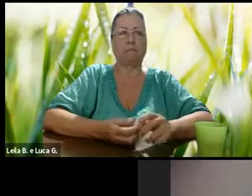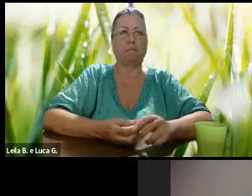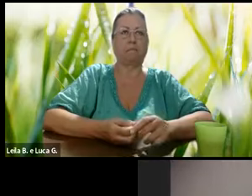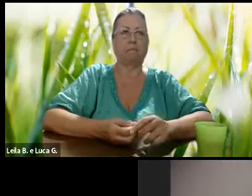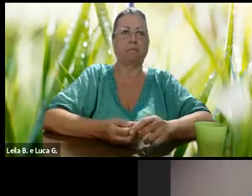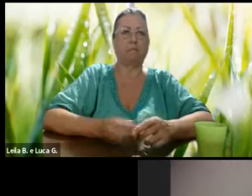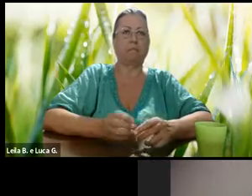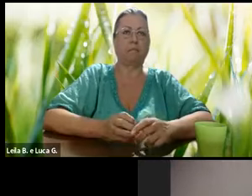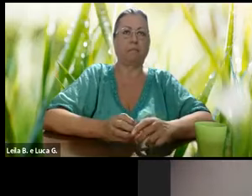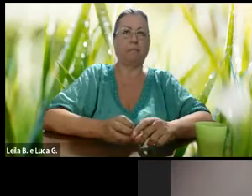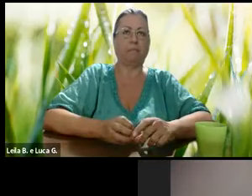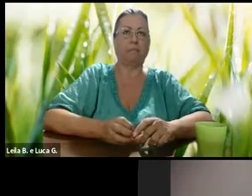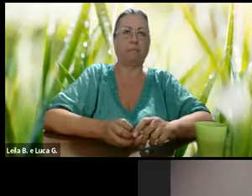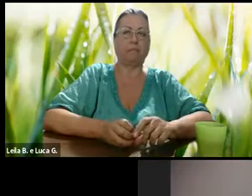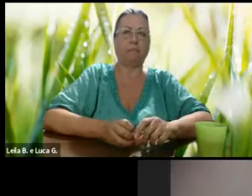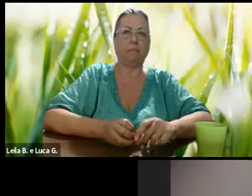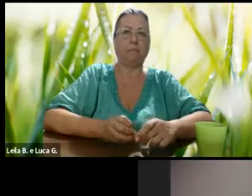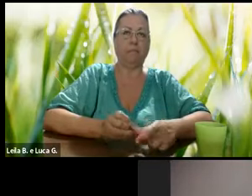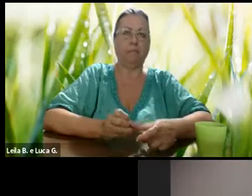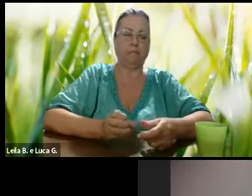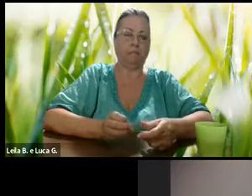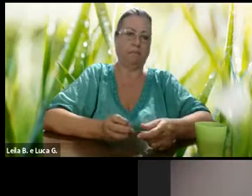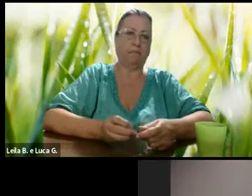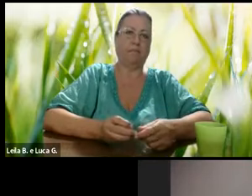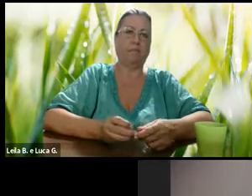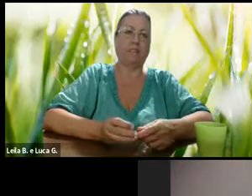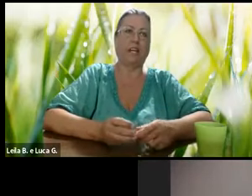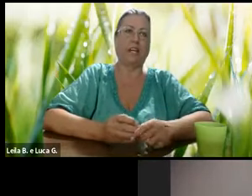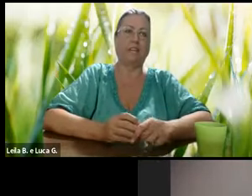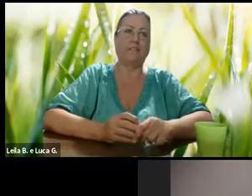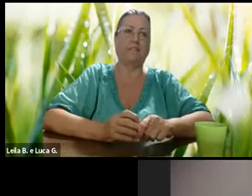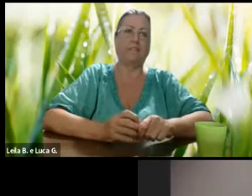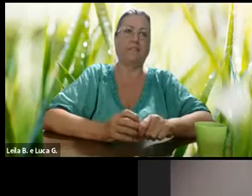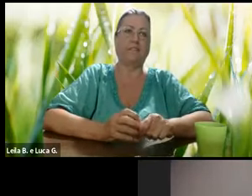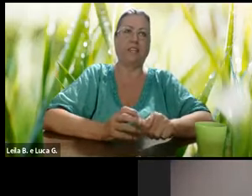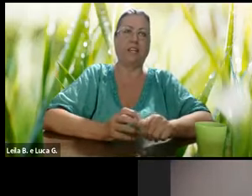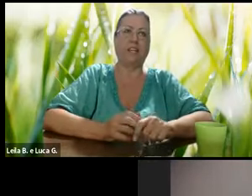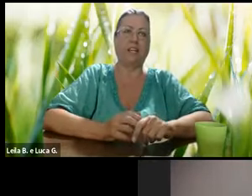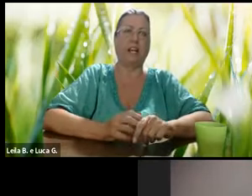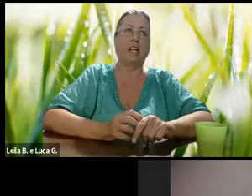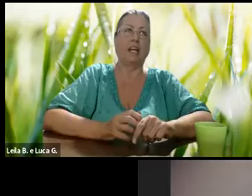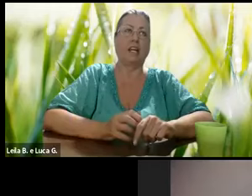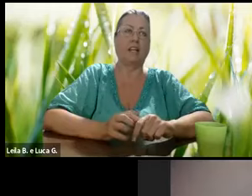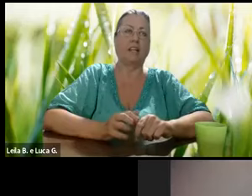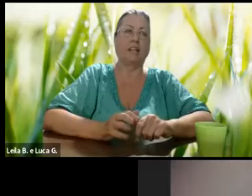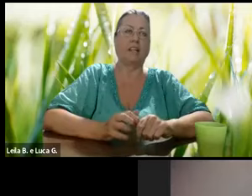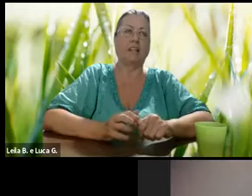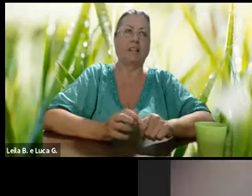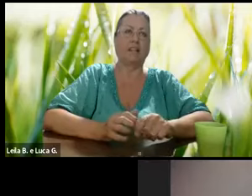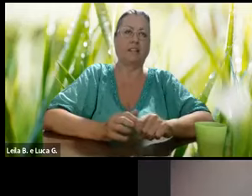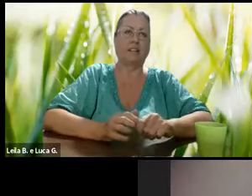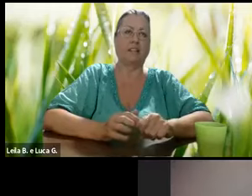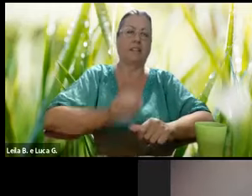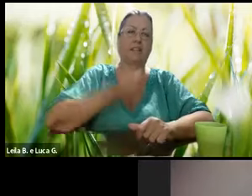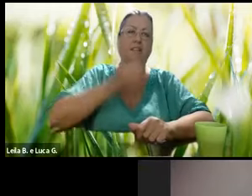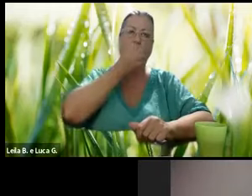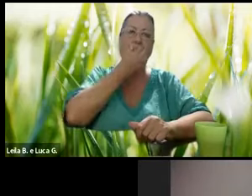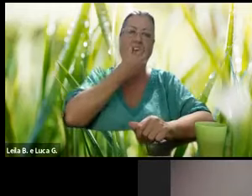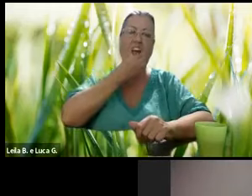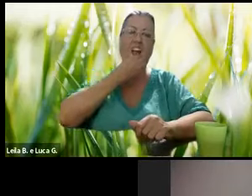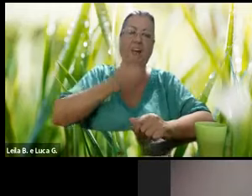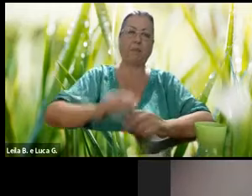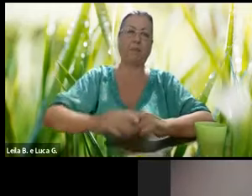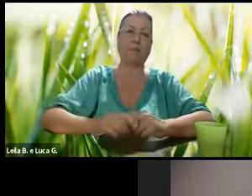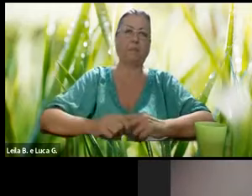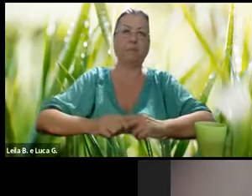se il Signore era così, perché non faceva questo? Cioè, a noi dipende da noi. Io da quando seguo lo